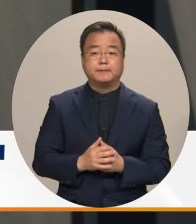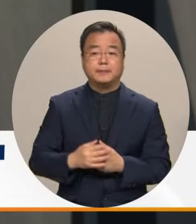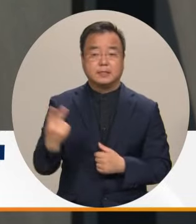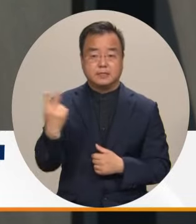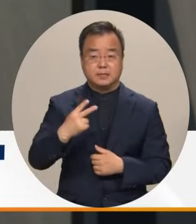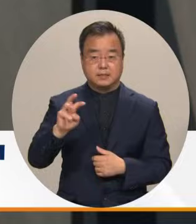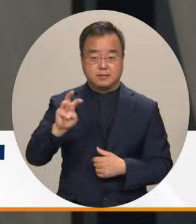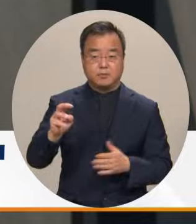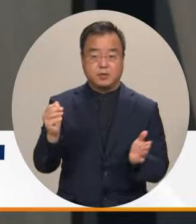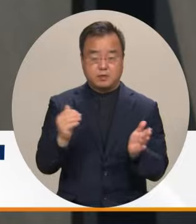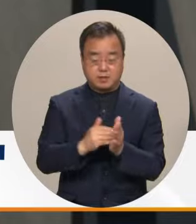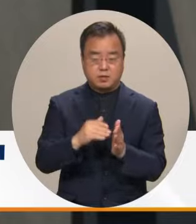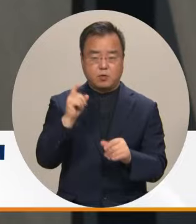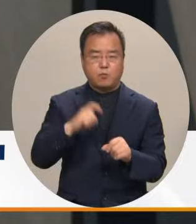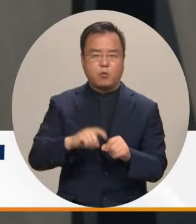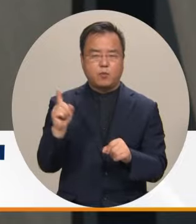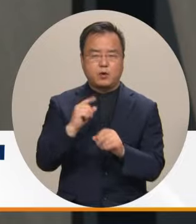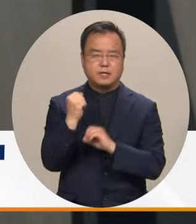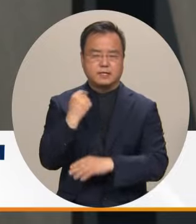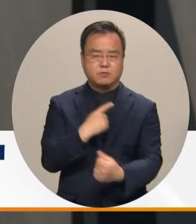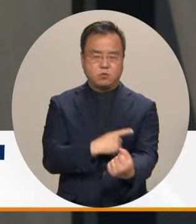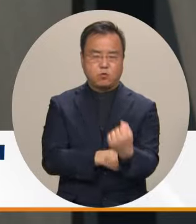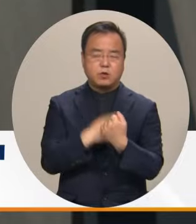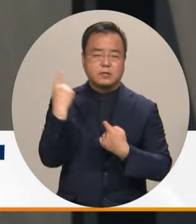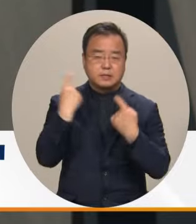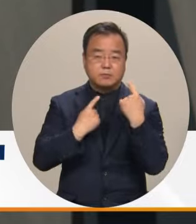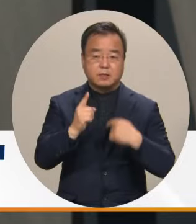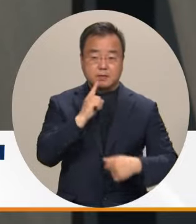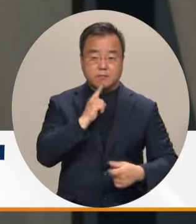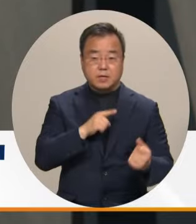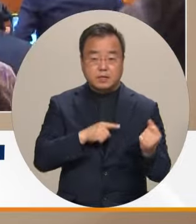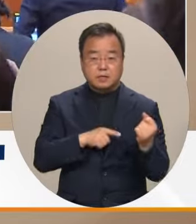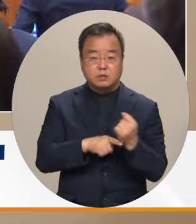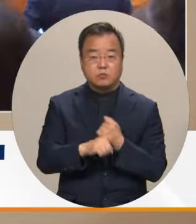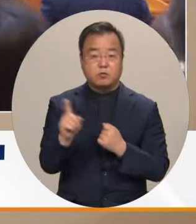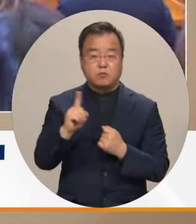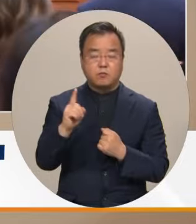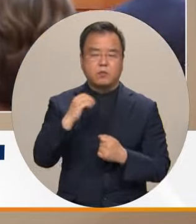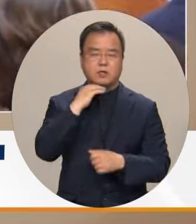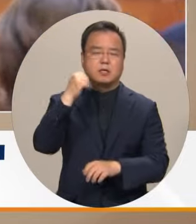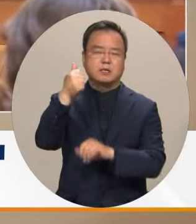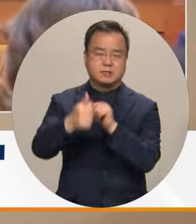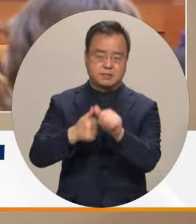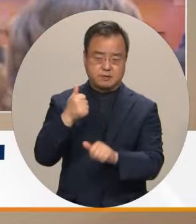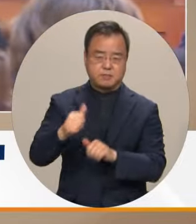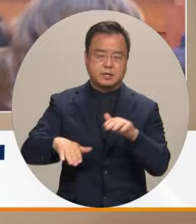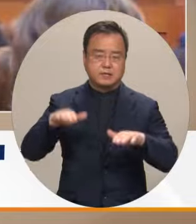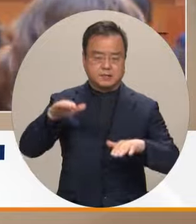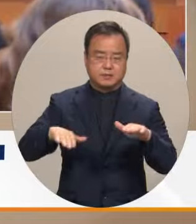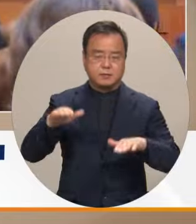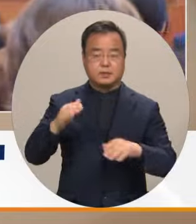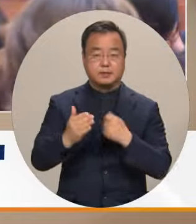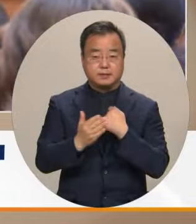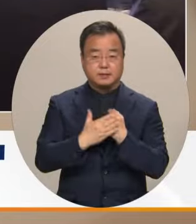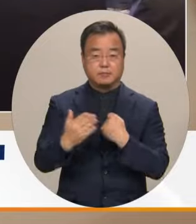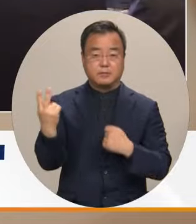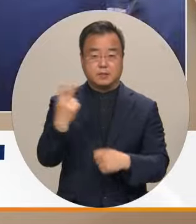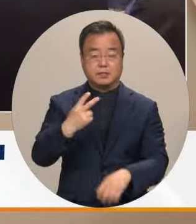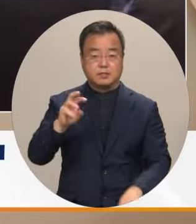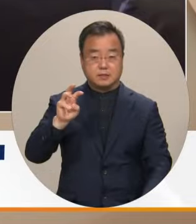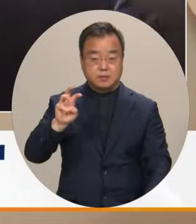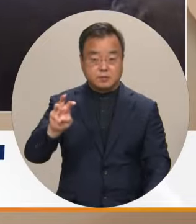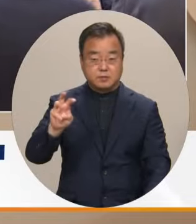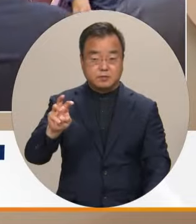원고들이2030년 목표가기본권을침해한다고주장하는중요한이유중하나는 세대간차별입니다. 2030